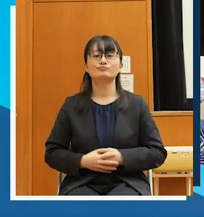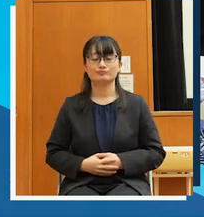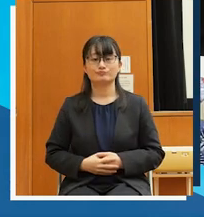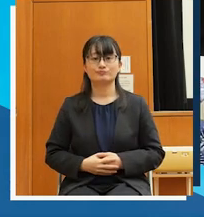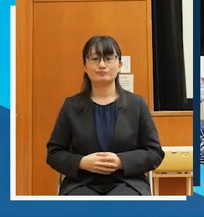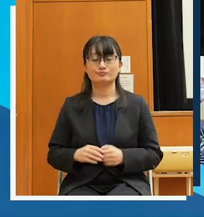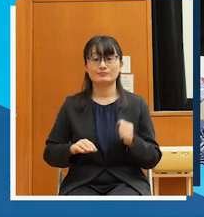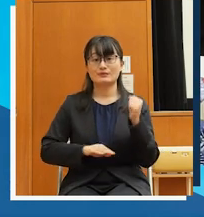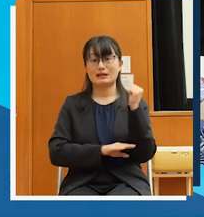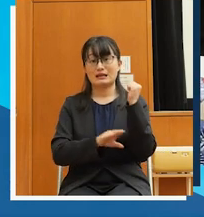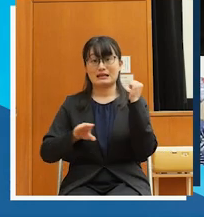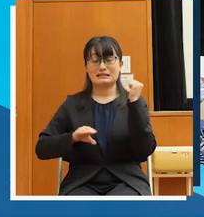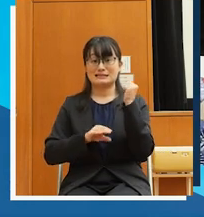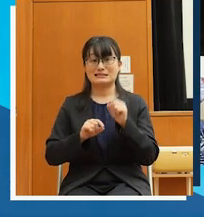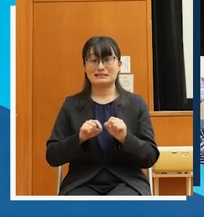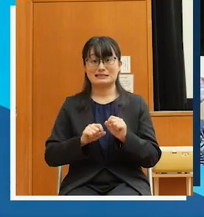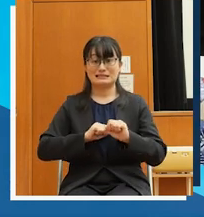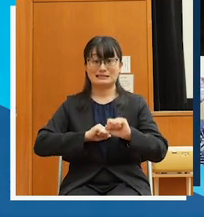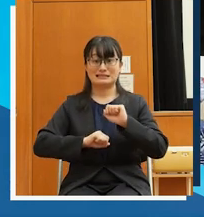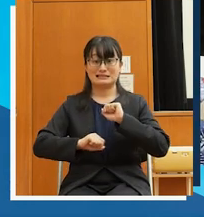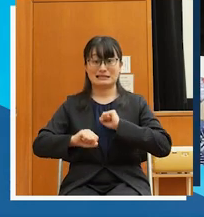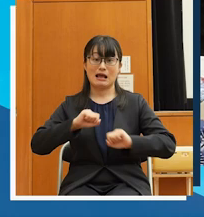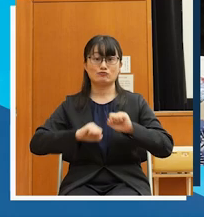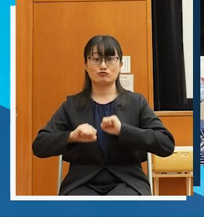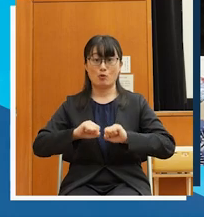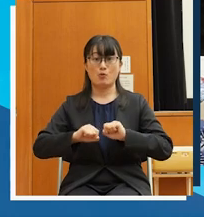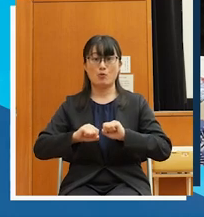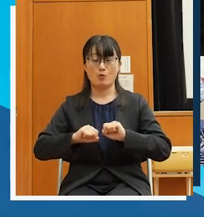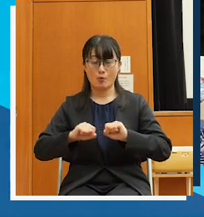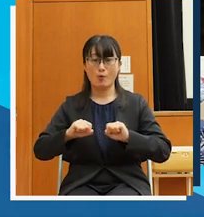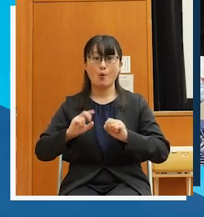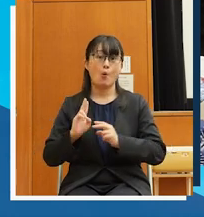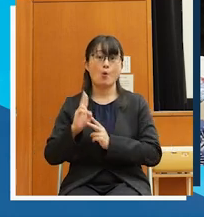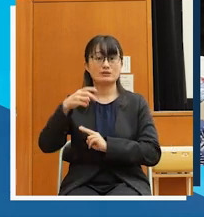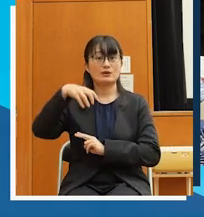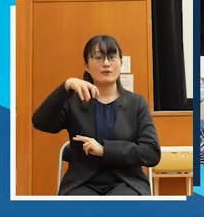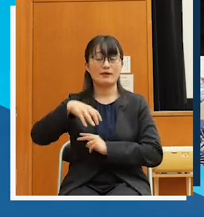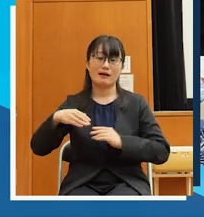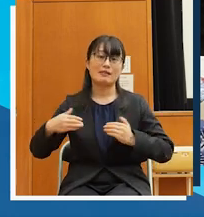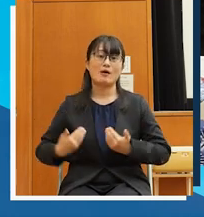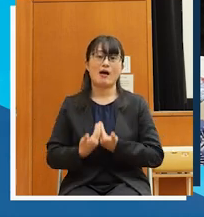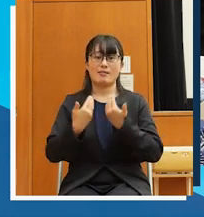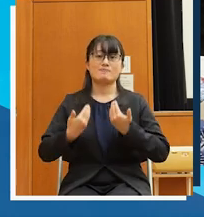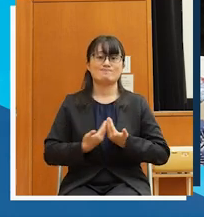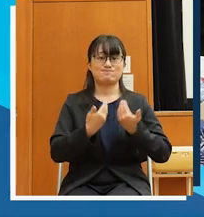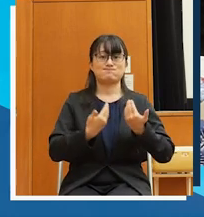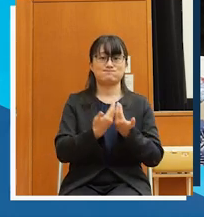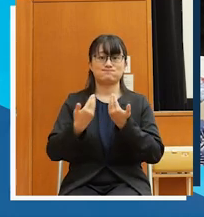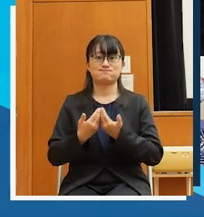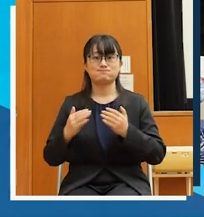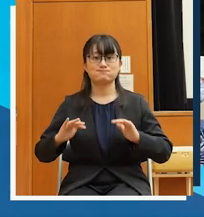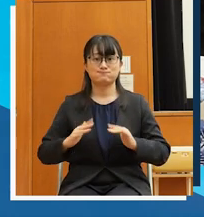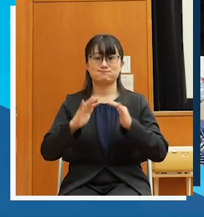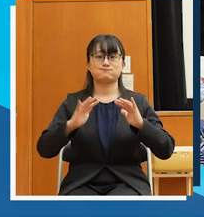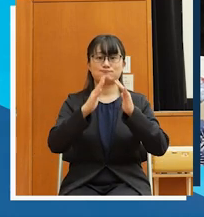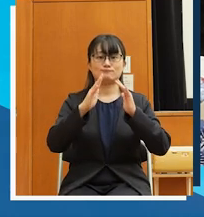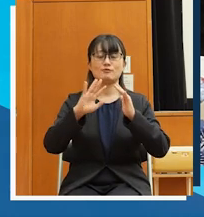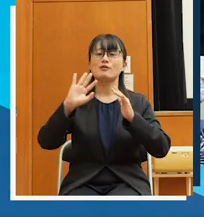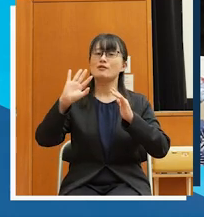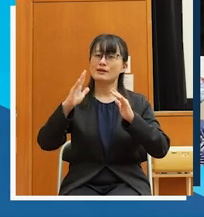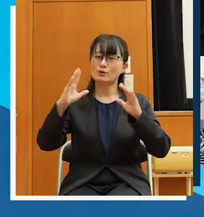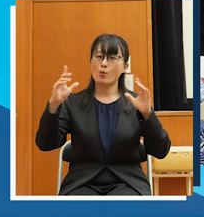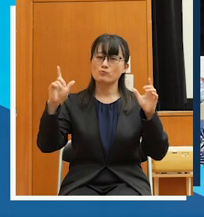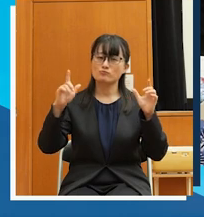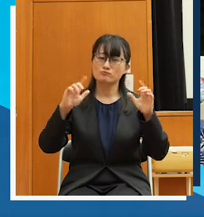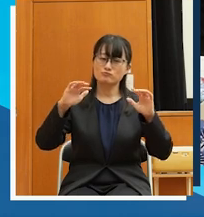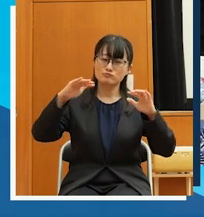沖縄では今はま盛んだということを前提にまなんだけれどもまなんしたびにそれでもなっていってしまってえオール